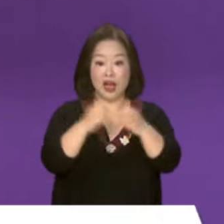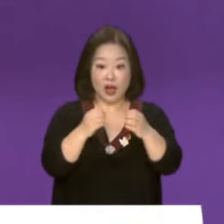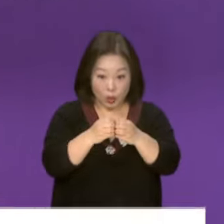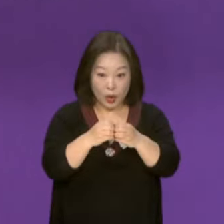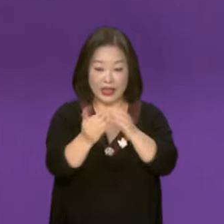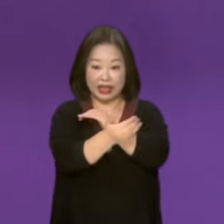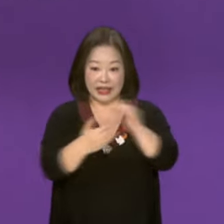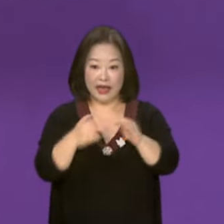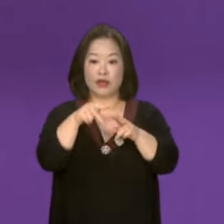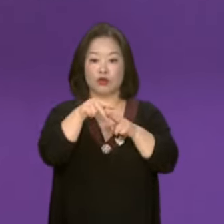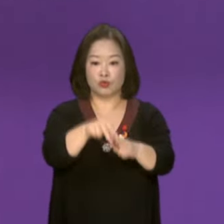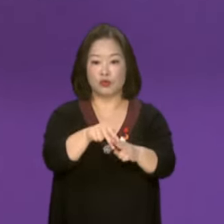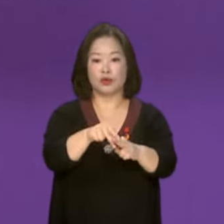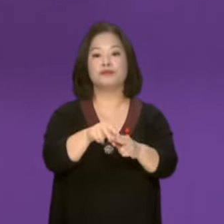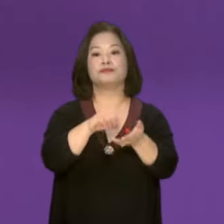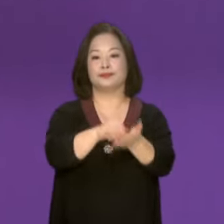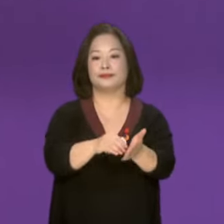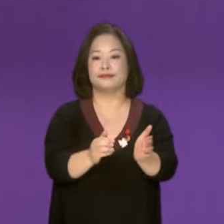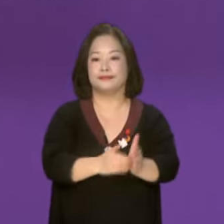후보로 등록했습니다